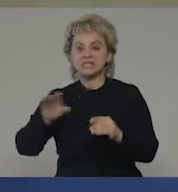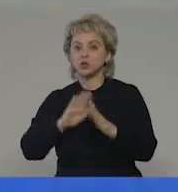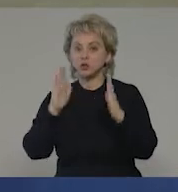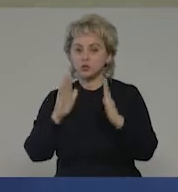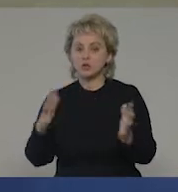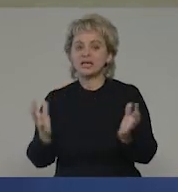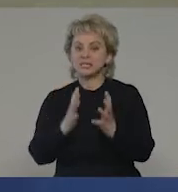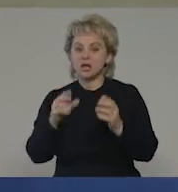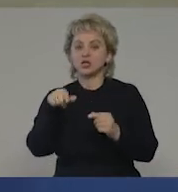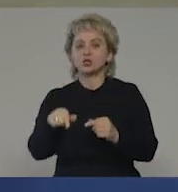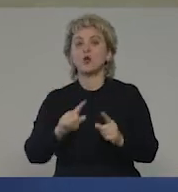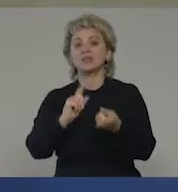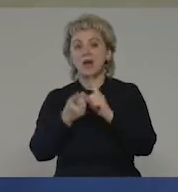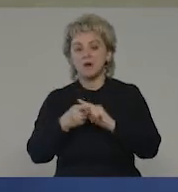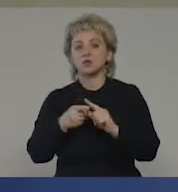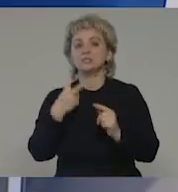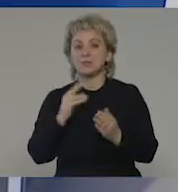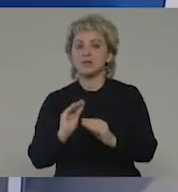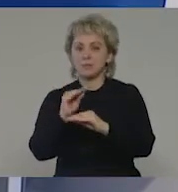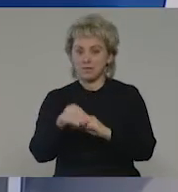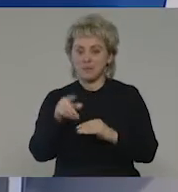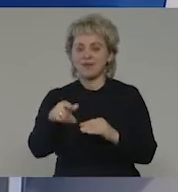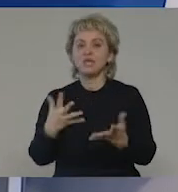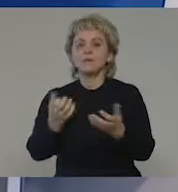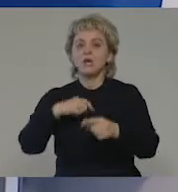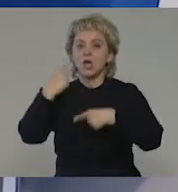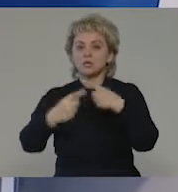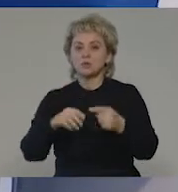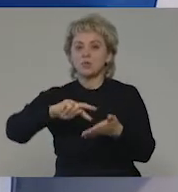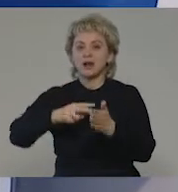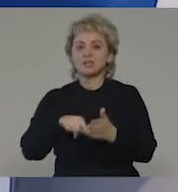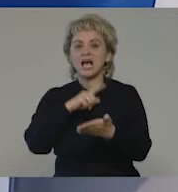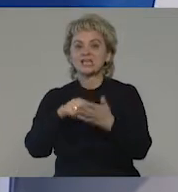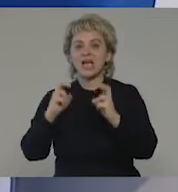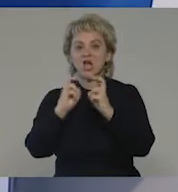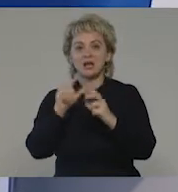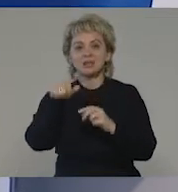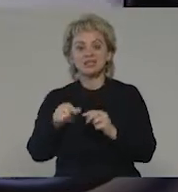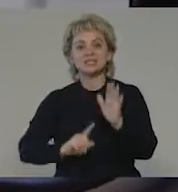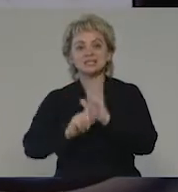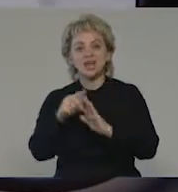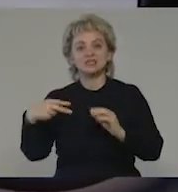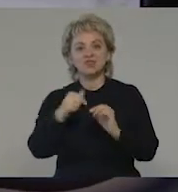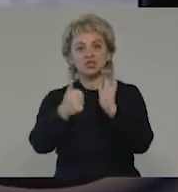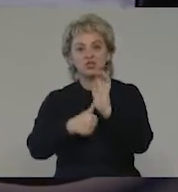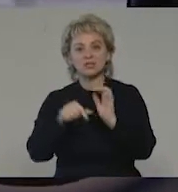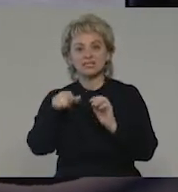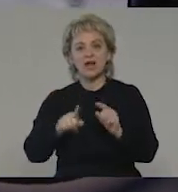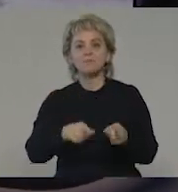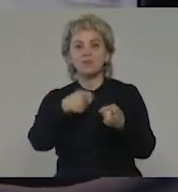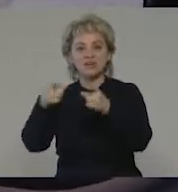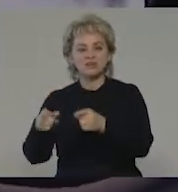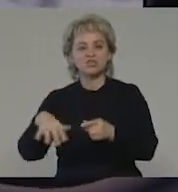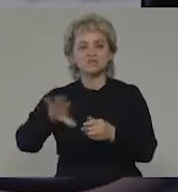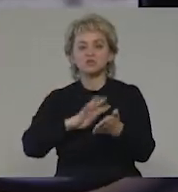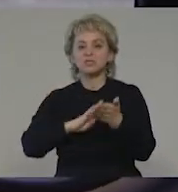только сохранить, но и, наоборот, заметно прибавить. Набирает обороты проект «Городская электричка». На старте в 2016-м она перевозила